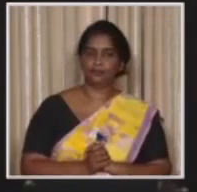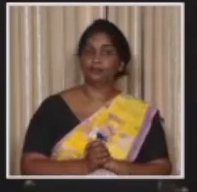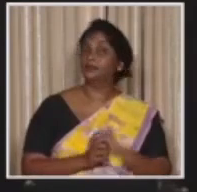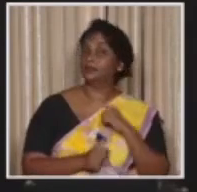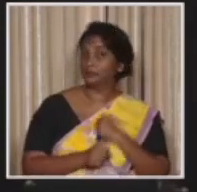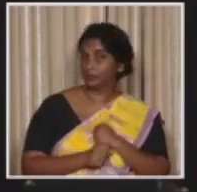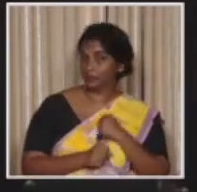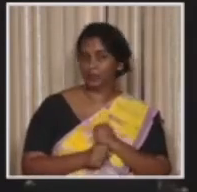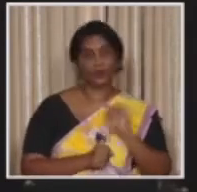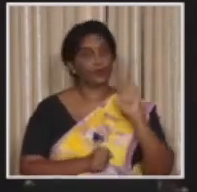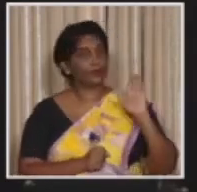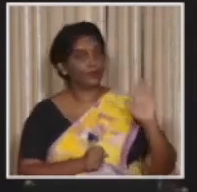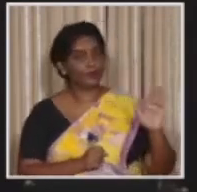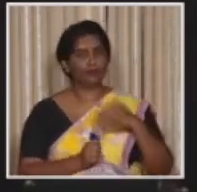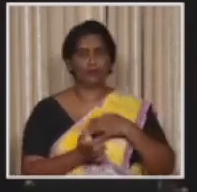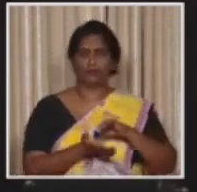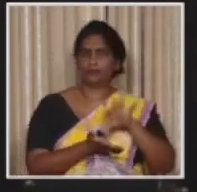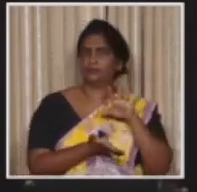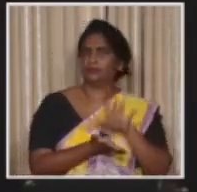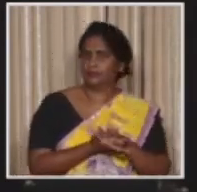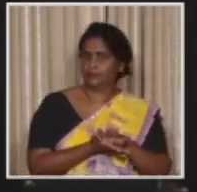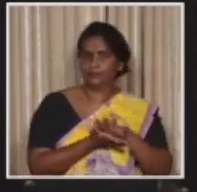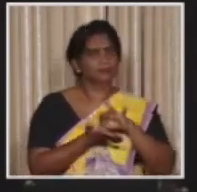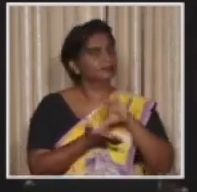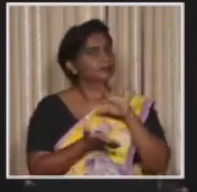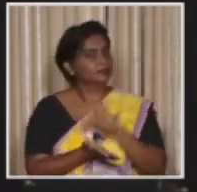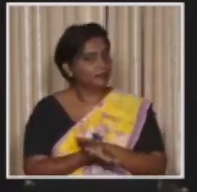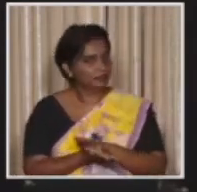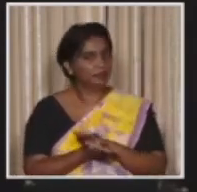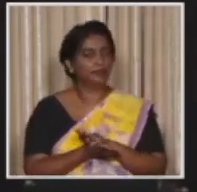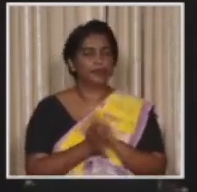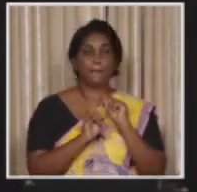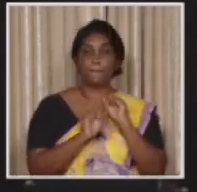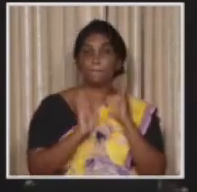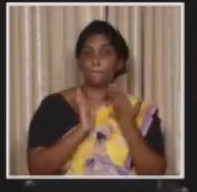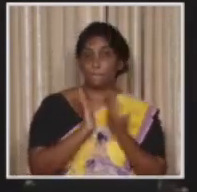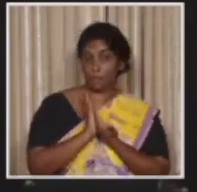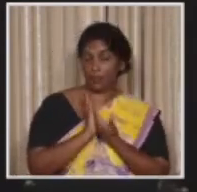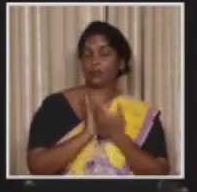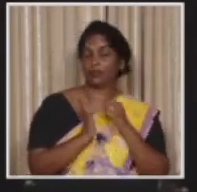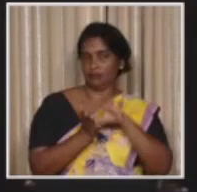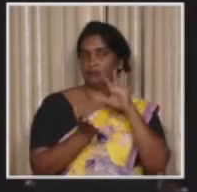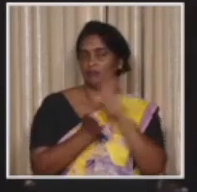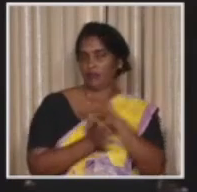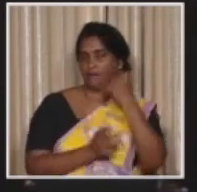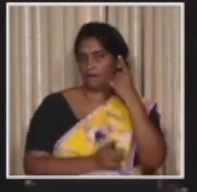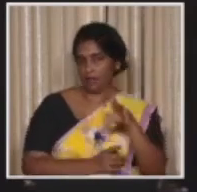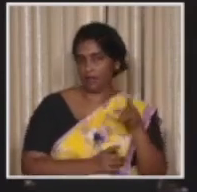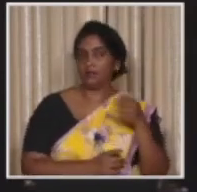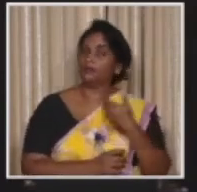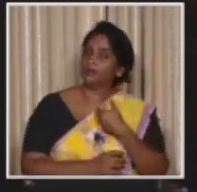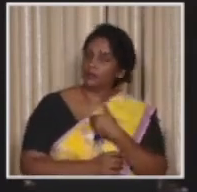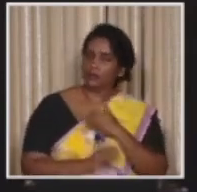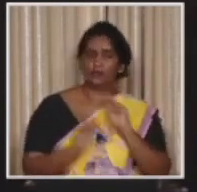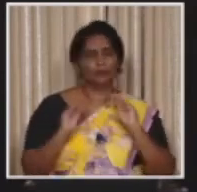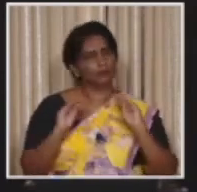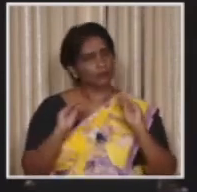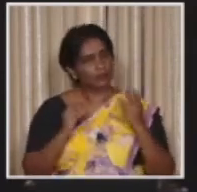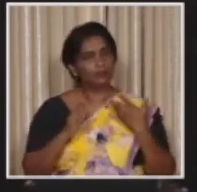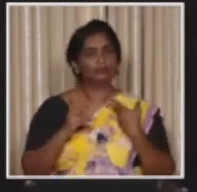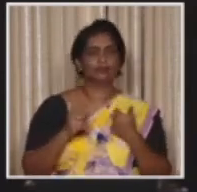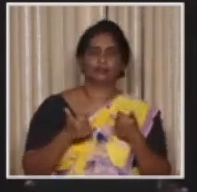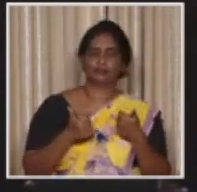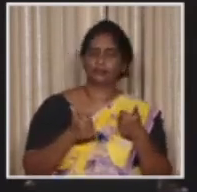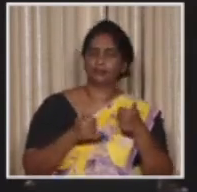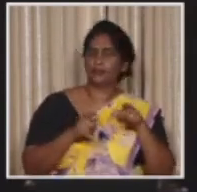රජයක් විසින් ගන්න තීන්දුව තීරණය ප්‍රතිපත්තිමය තීරණය නිසා අපි යම්කිසි